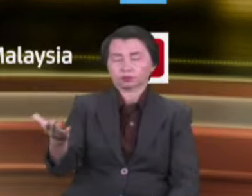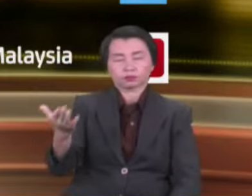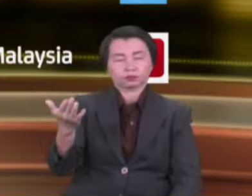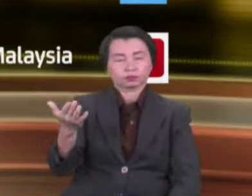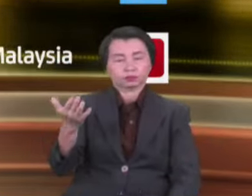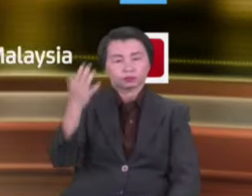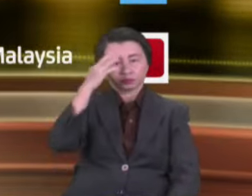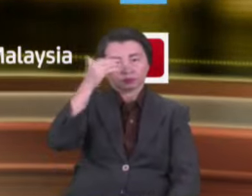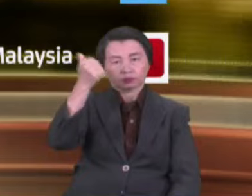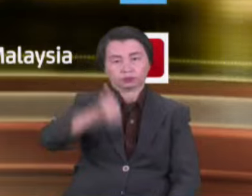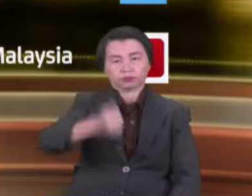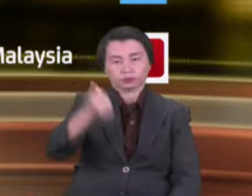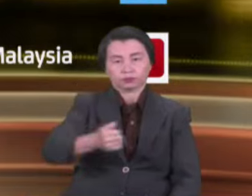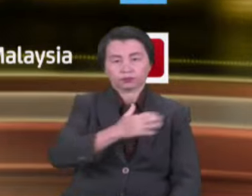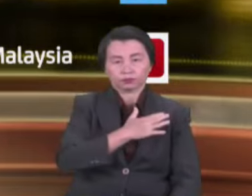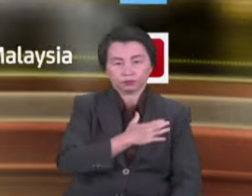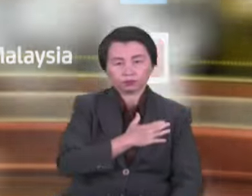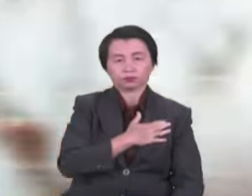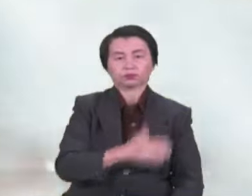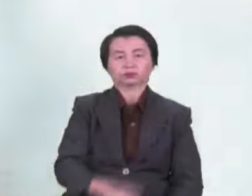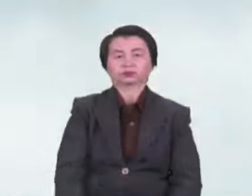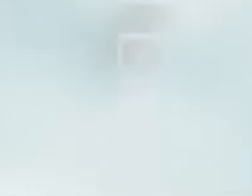Hanif, Assalamualaikum dan salam sejahtera.